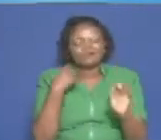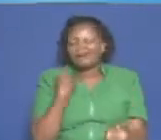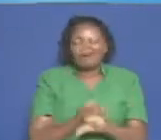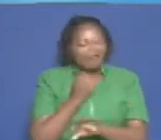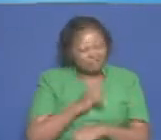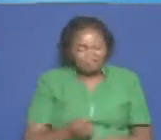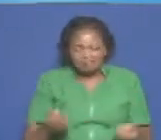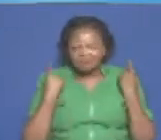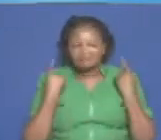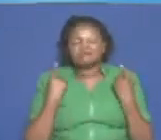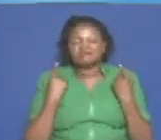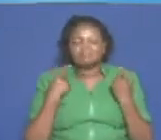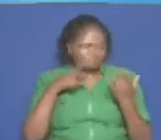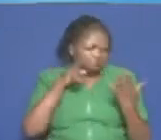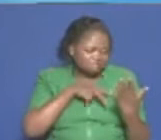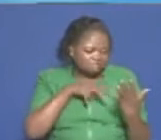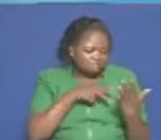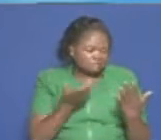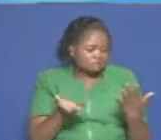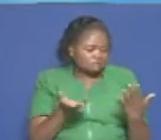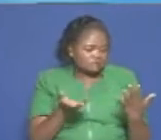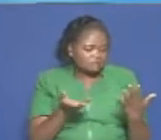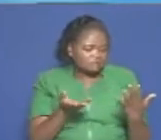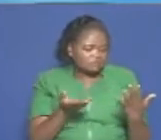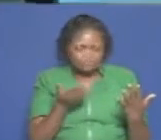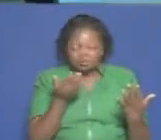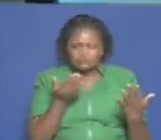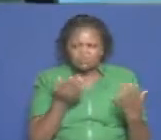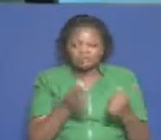kuielewa na kuisoma, kwa sababu kwa ule